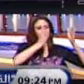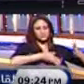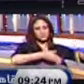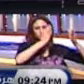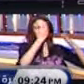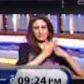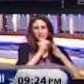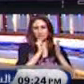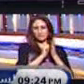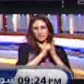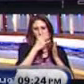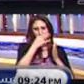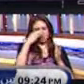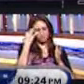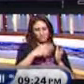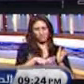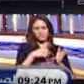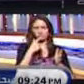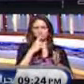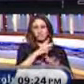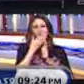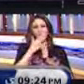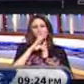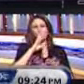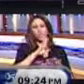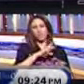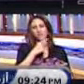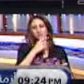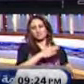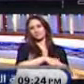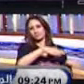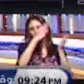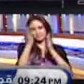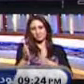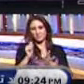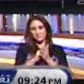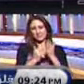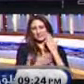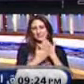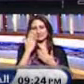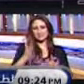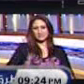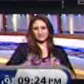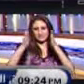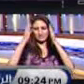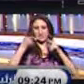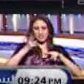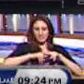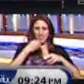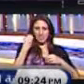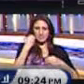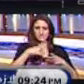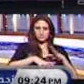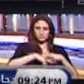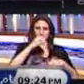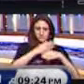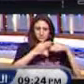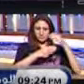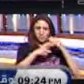العشش الى شقق نظيفة. ودي مرحلة أولى، هتكون في مرحلة تانية تضمن إنشاء 15 عمارة لحل